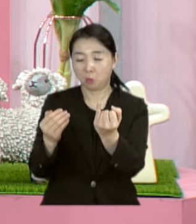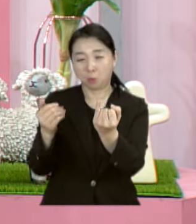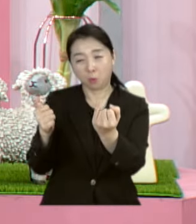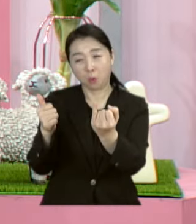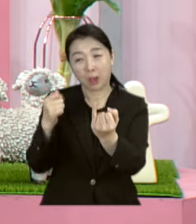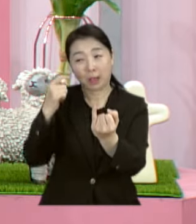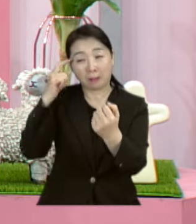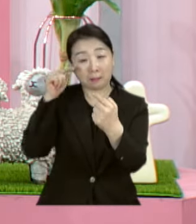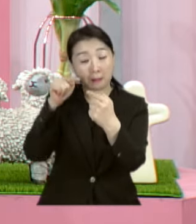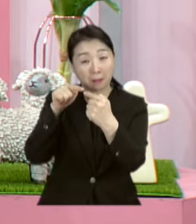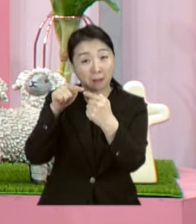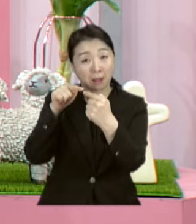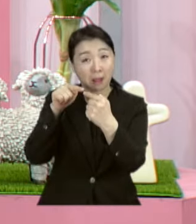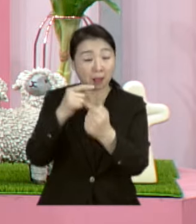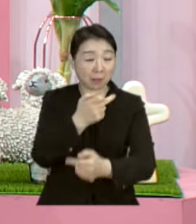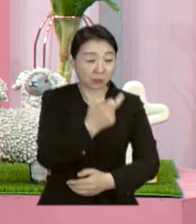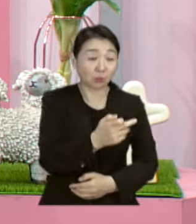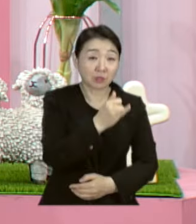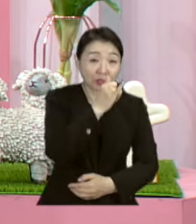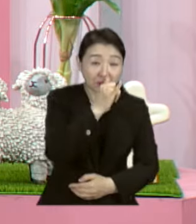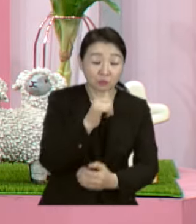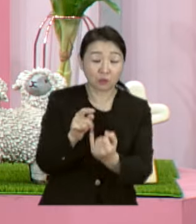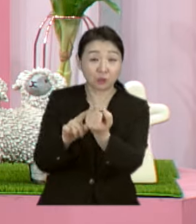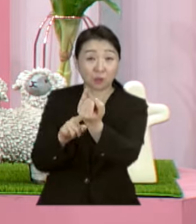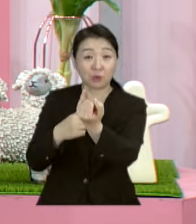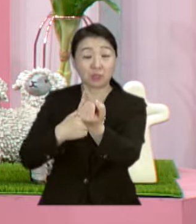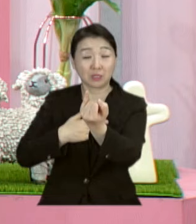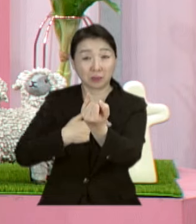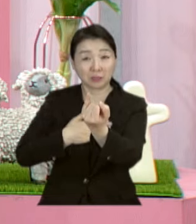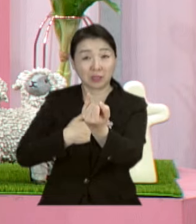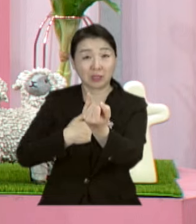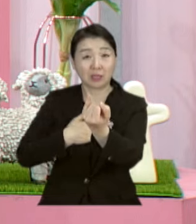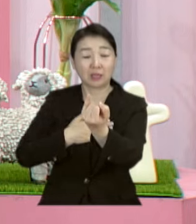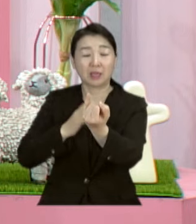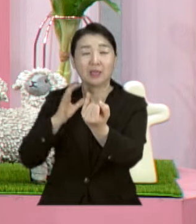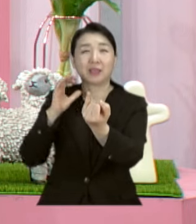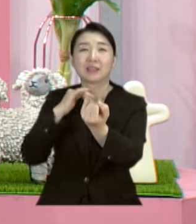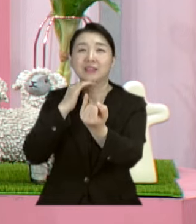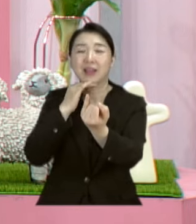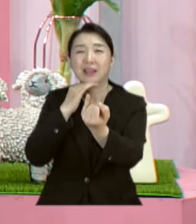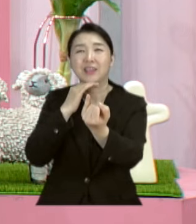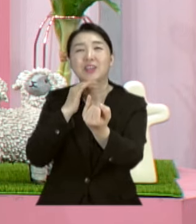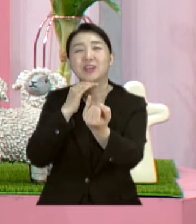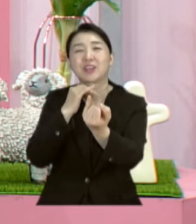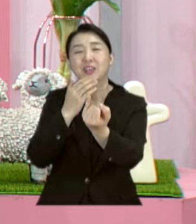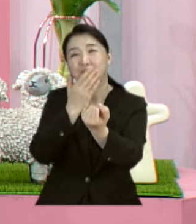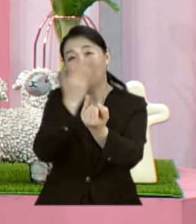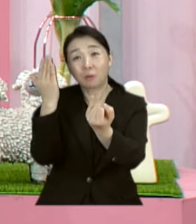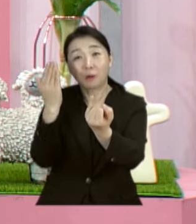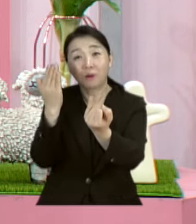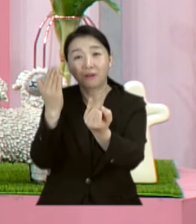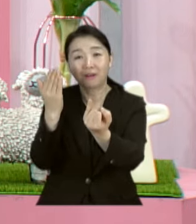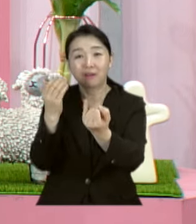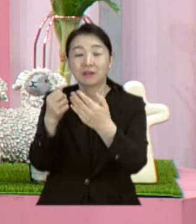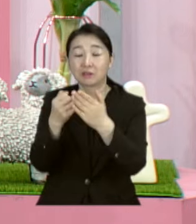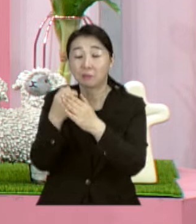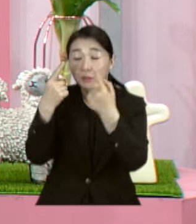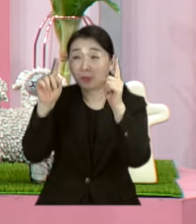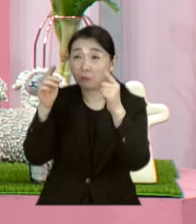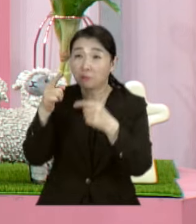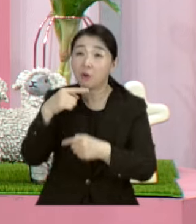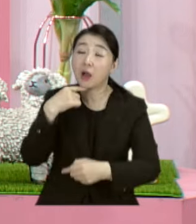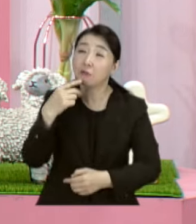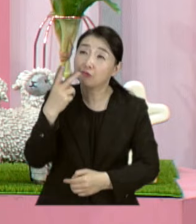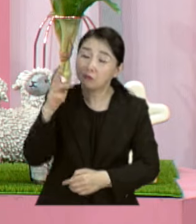반듯해요. 공부도 잘하고. 네. 근데 서로 필이 서로 맞았는지 네. 아마 동생인 제가 있으면 우리 형수님은 저보다 나이는 작을